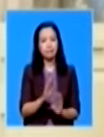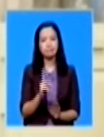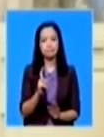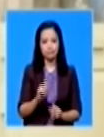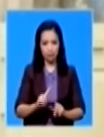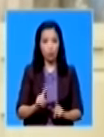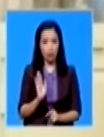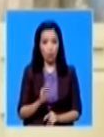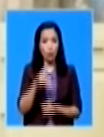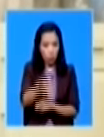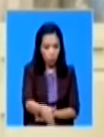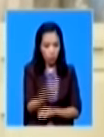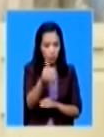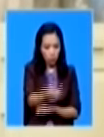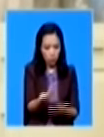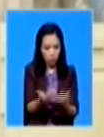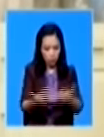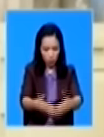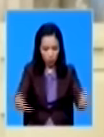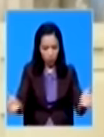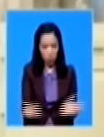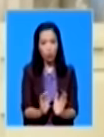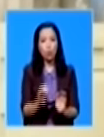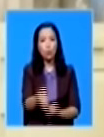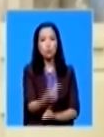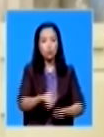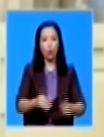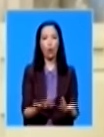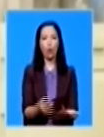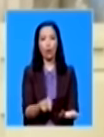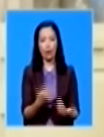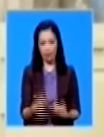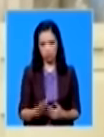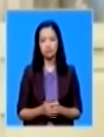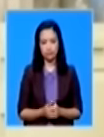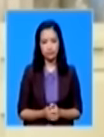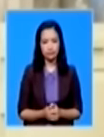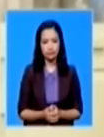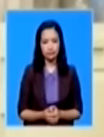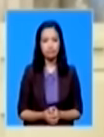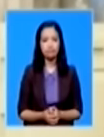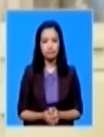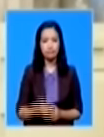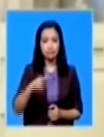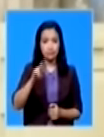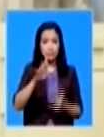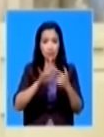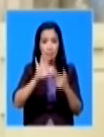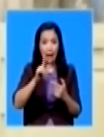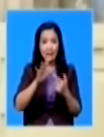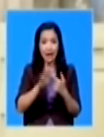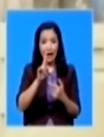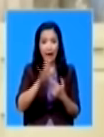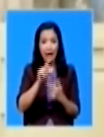แต่เราก็ไปขุดน้ำรอไว้หมดเลย ค่ะ ไอ้เงินบางส่วนก็ขุดเก็บน้ำอะไรบ้างนั่นคือเรื่องประชารัฐความร่วมมือนะเขาคิดเ